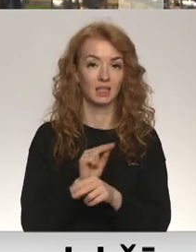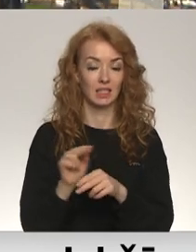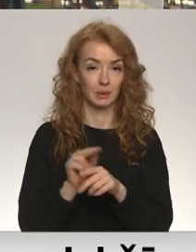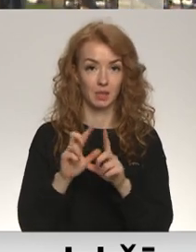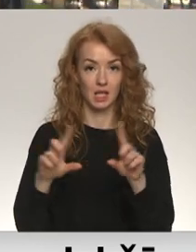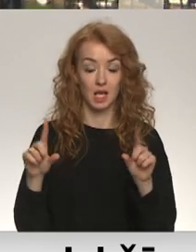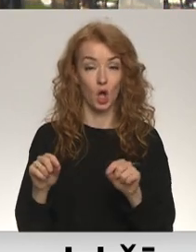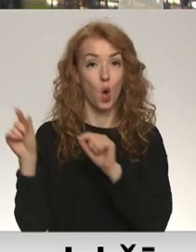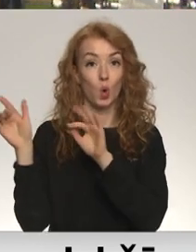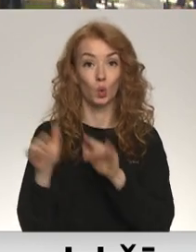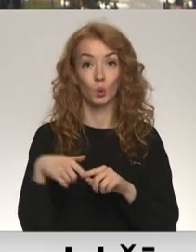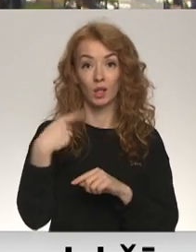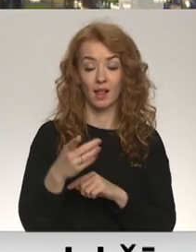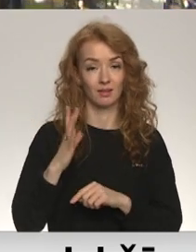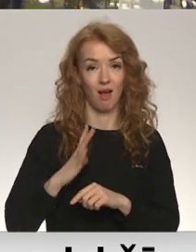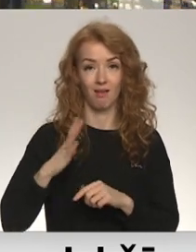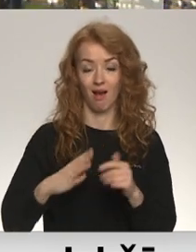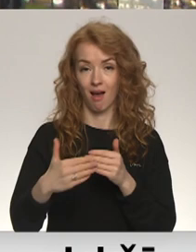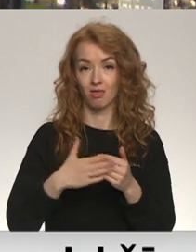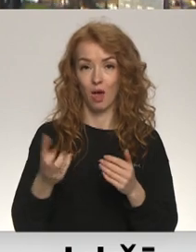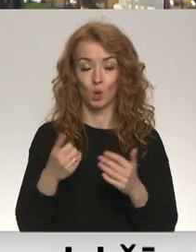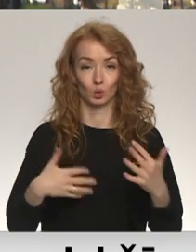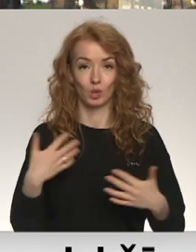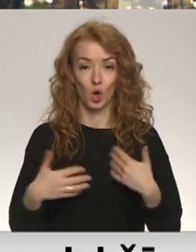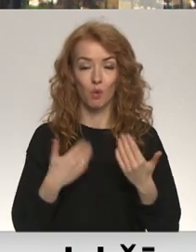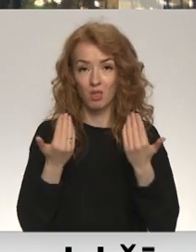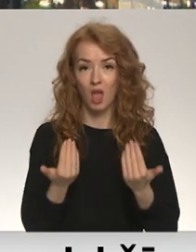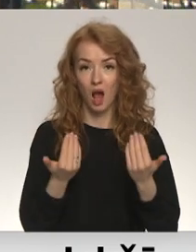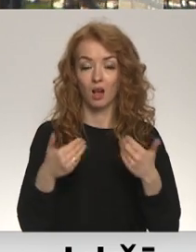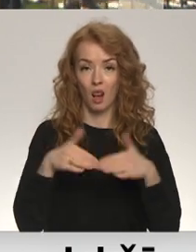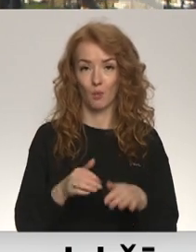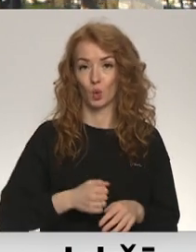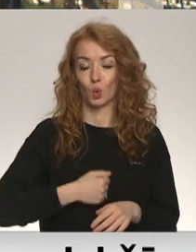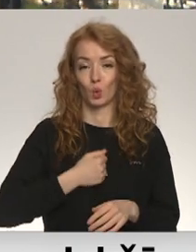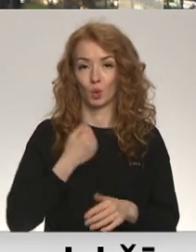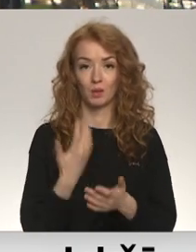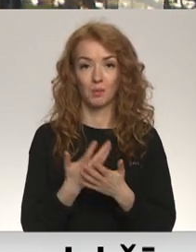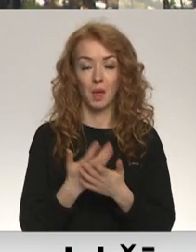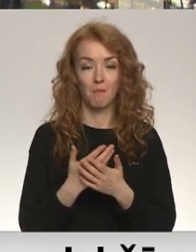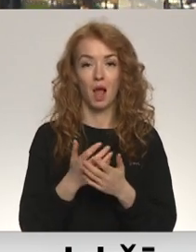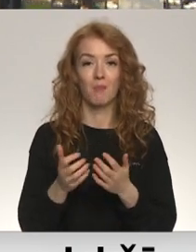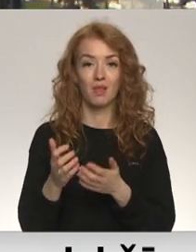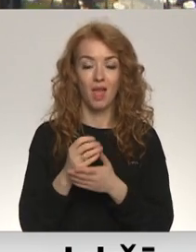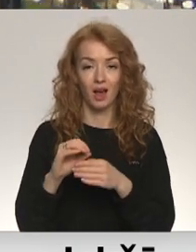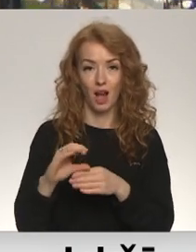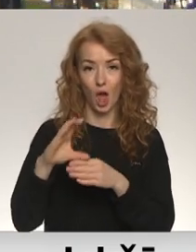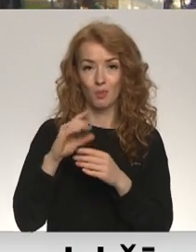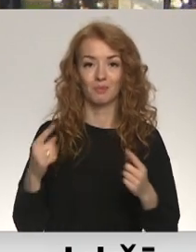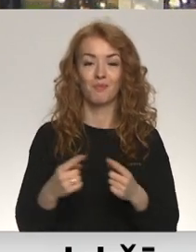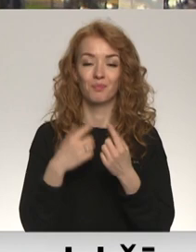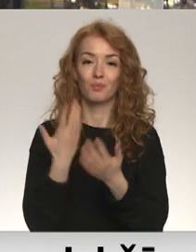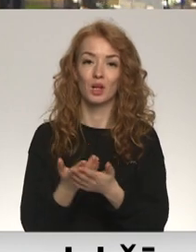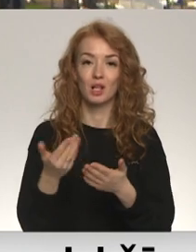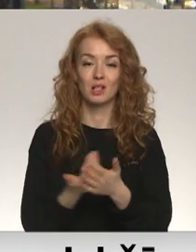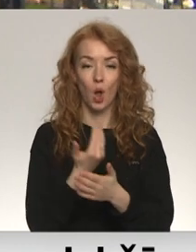Tās rudeni gaida ar satraukumu, jo tagad tiek pieņemti grūti lēmumi, piemēram, iekrājumus, kas bija paredzēti jaunu